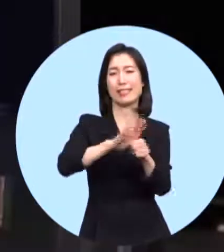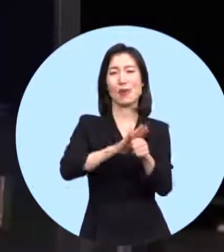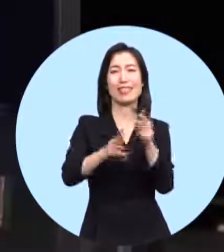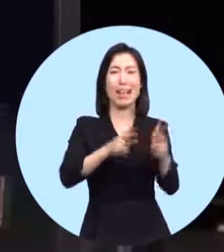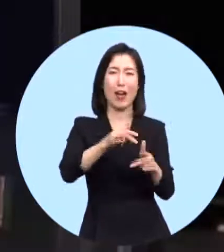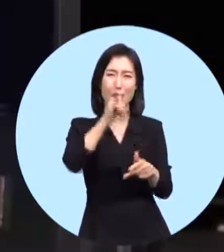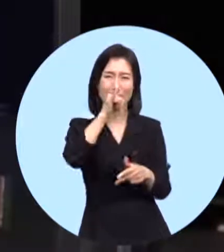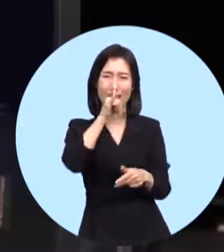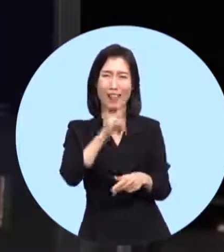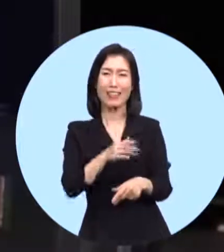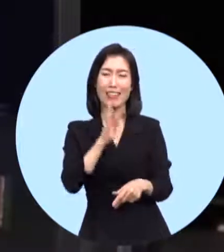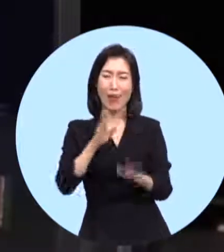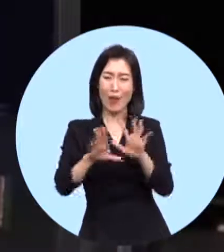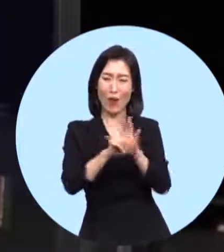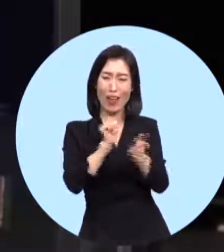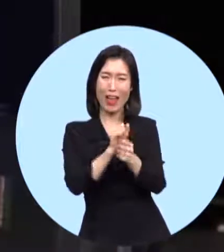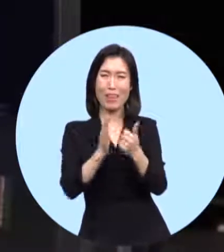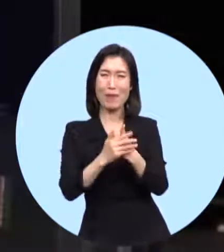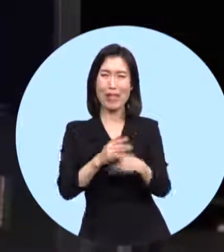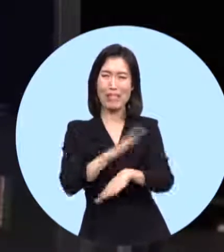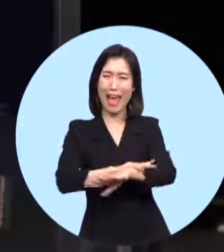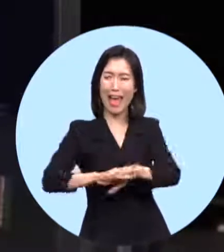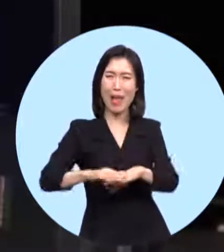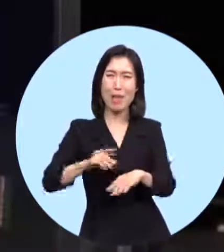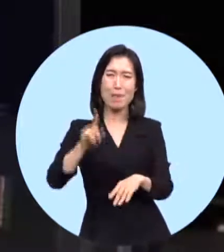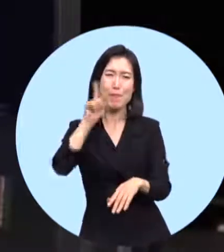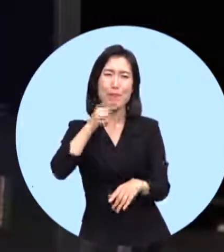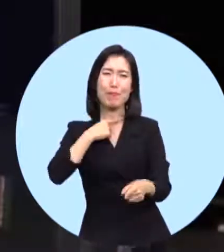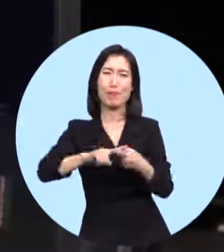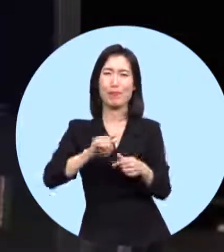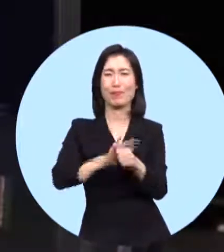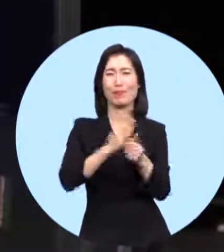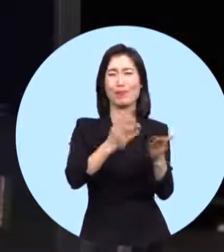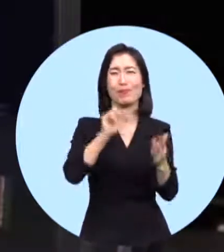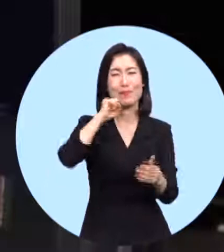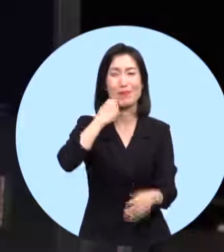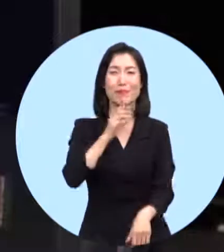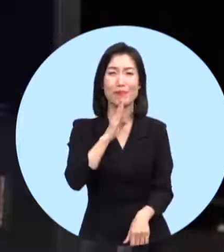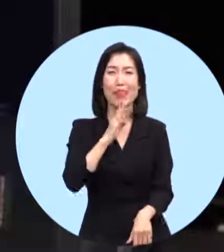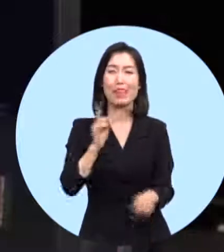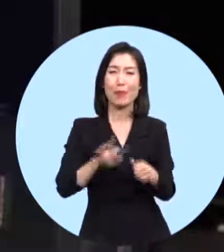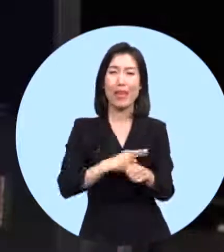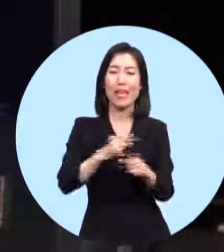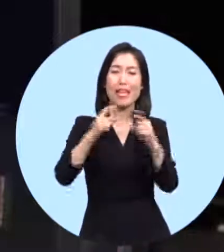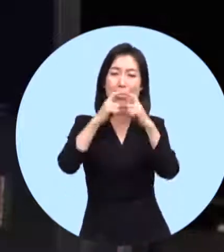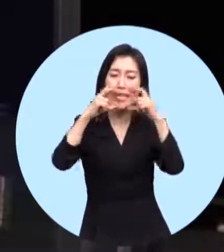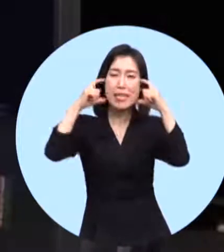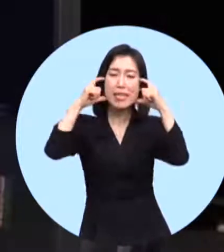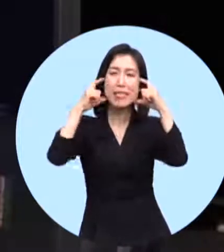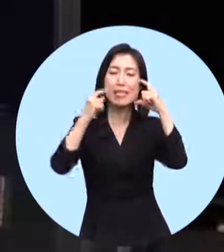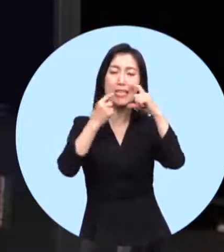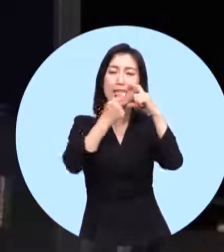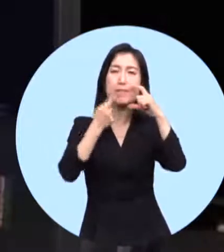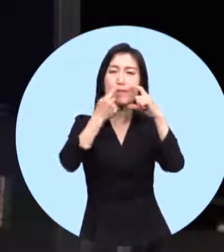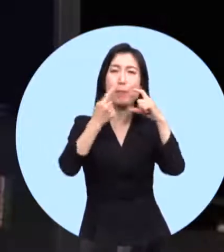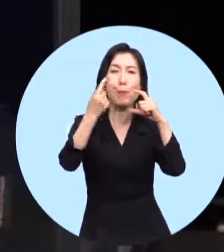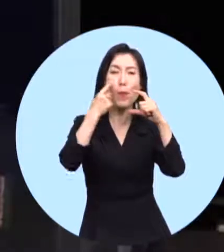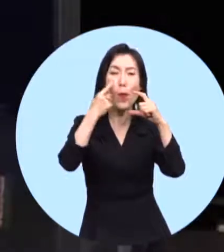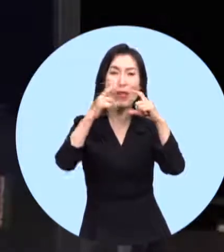있습니다. 당연히 제대로 하기가 어려웠겠죠. 그래서 저희가 립뷰 마스크라고 하는 것을